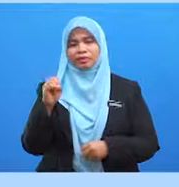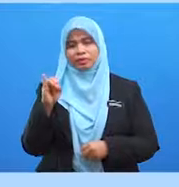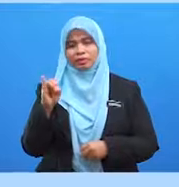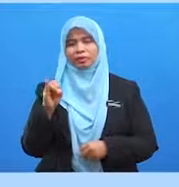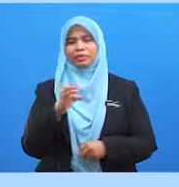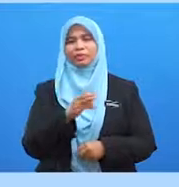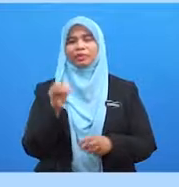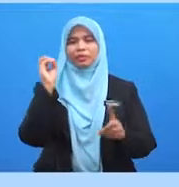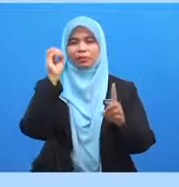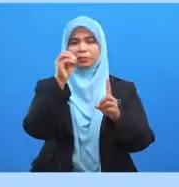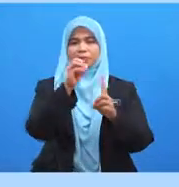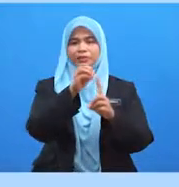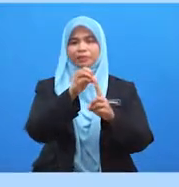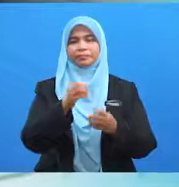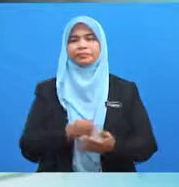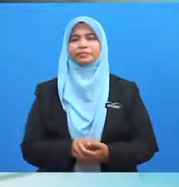dan objektif.